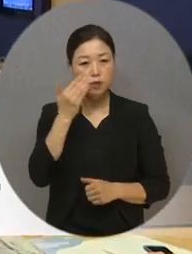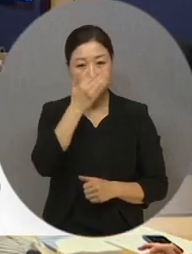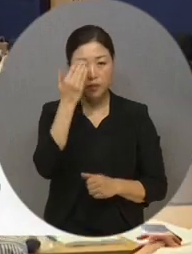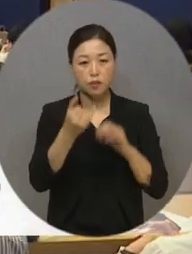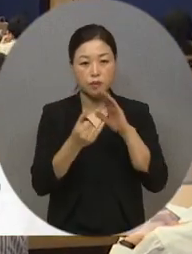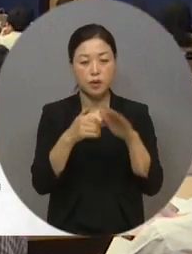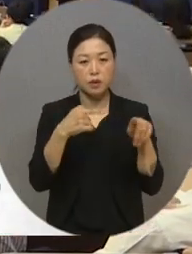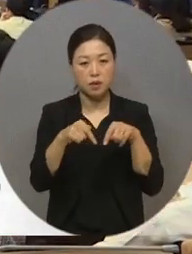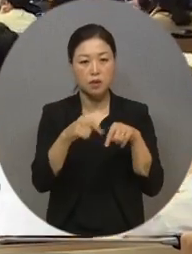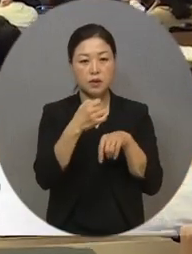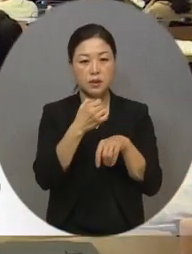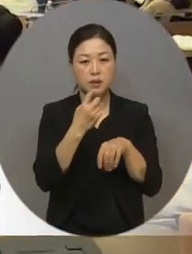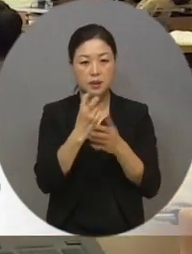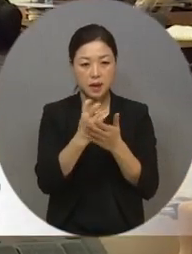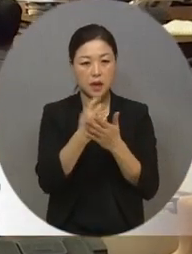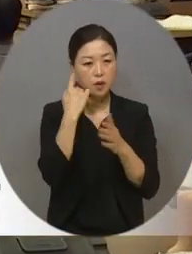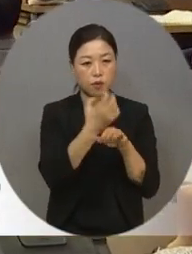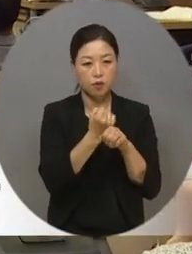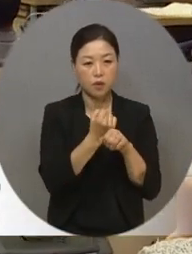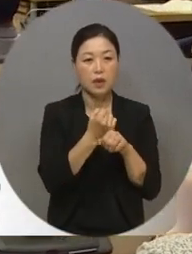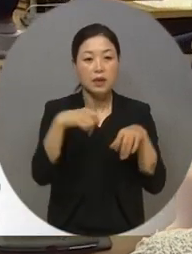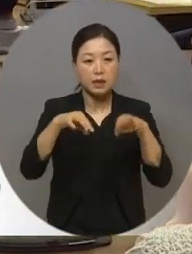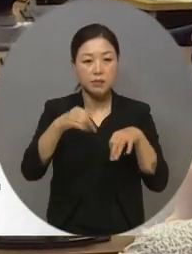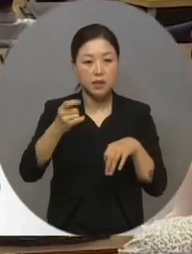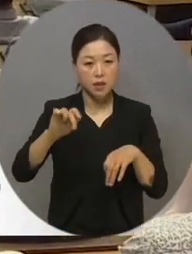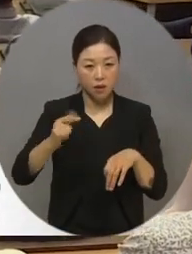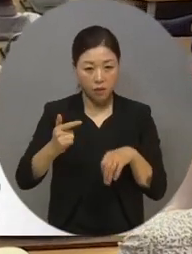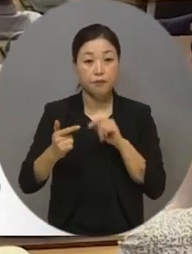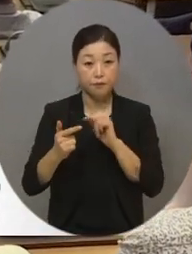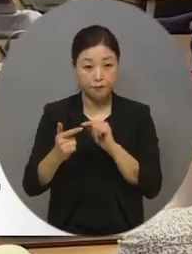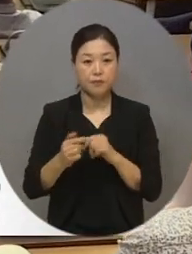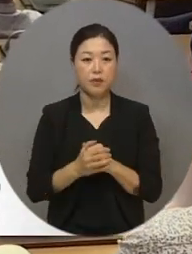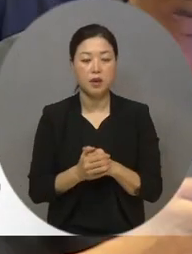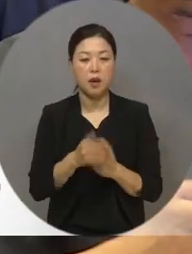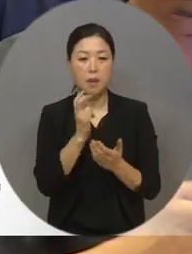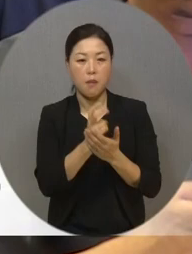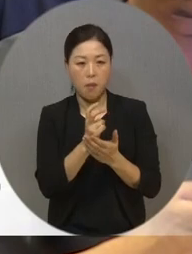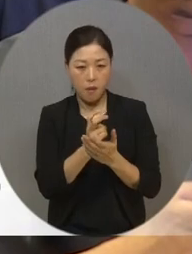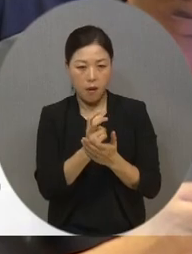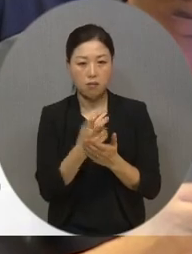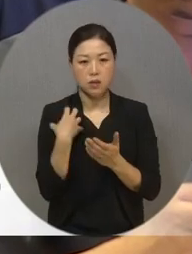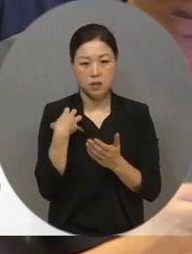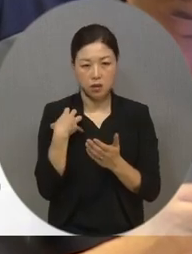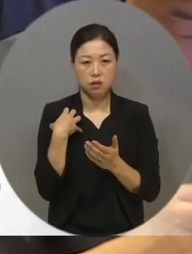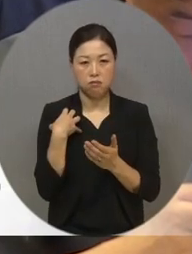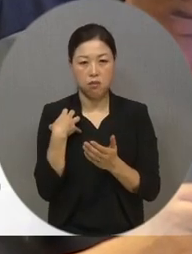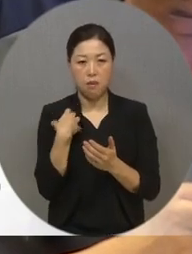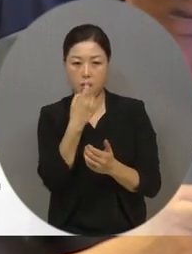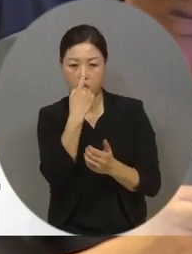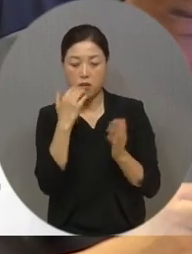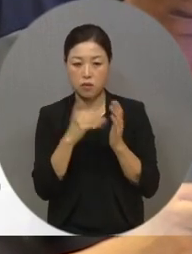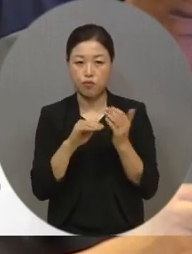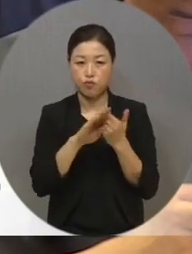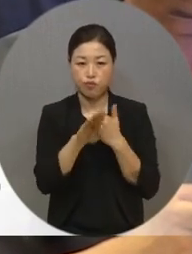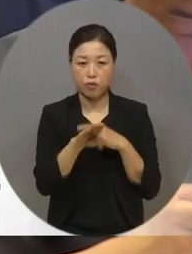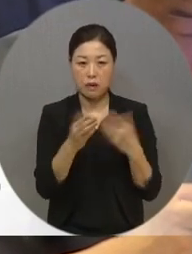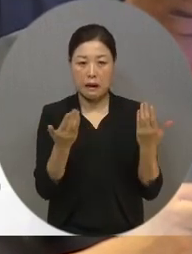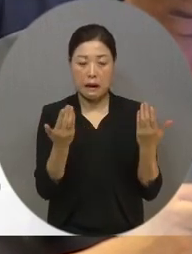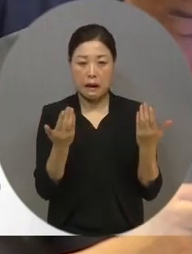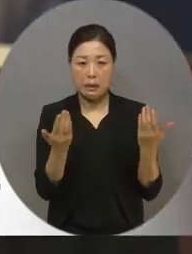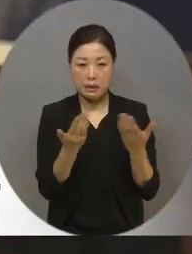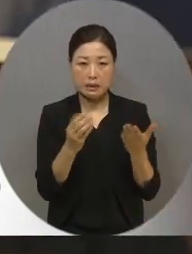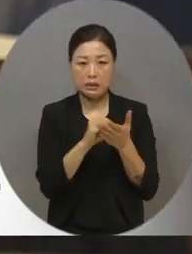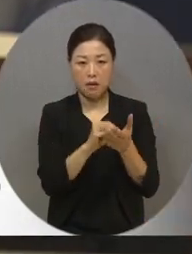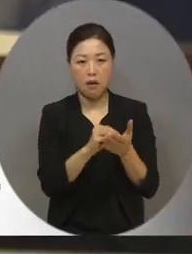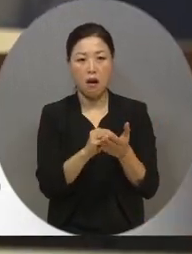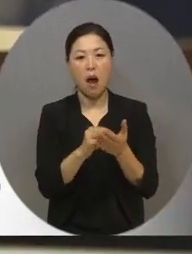정책연구원 김기헌 청년 정책연구실장은 법정 의무 교육을 받고도 진학이나 경제 활동에 참여하지 않는